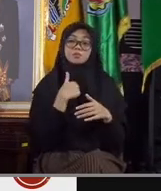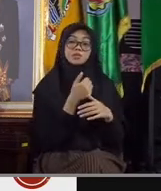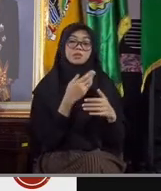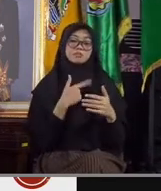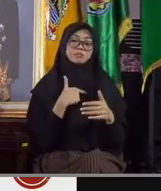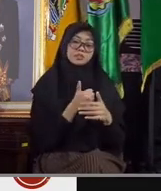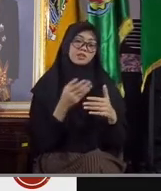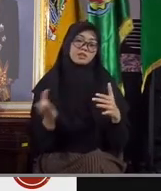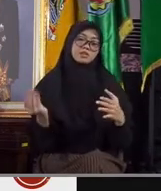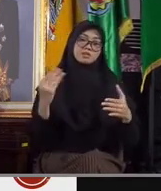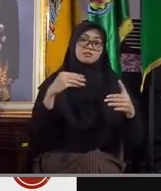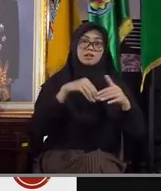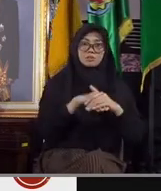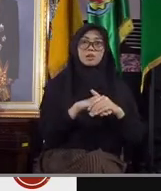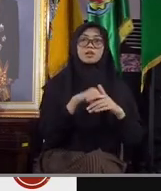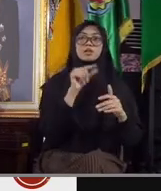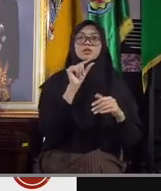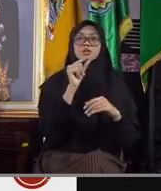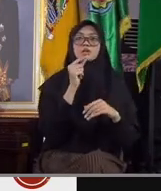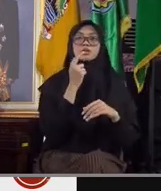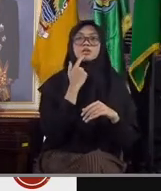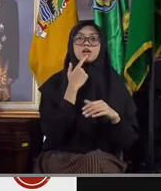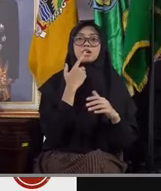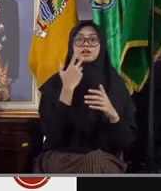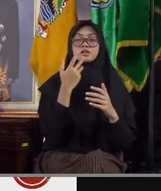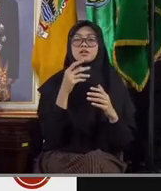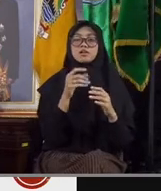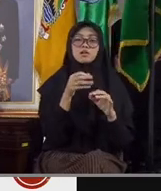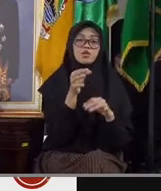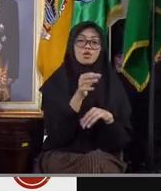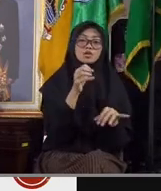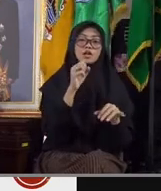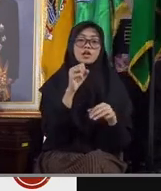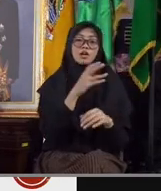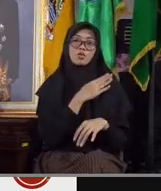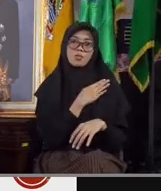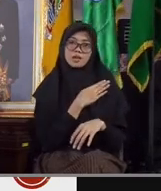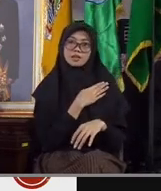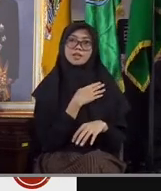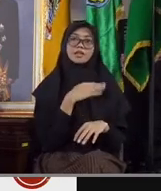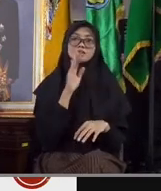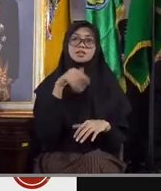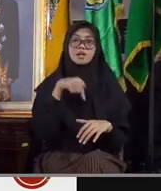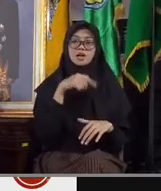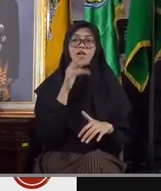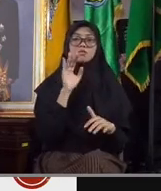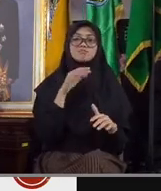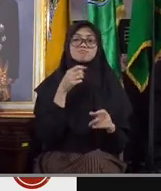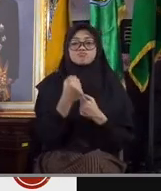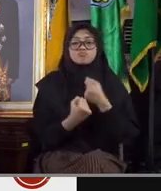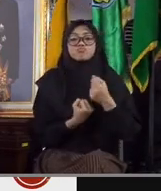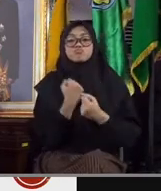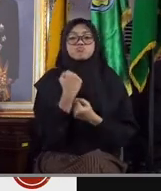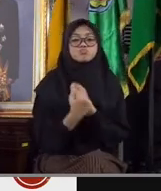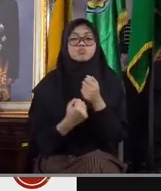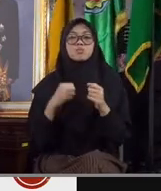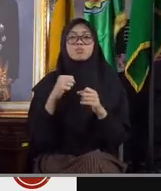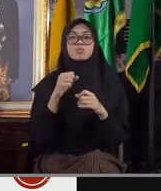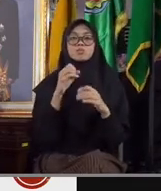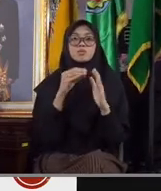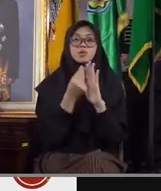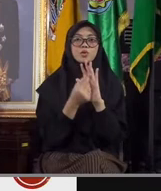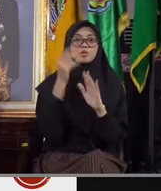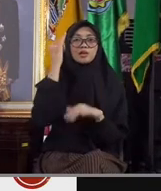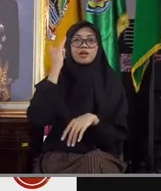solusi atas persoalan-persoalan perkotaan maupun kabupaten yang saat ini sedang digenjot oleh Bapak Gubernur dan masing-masing kepala